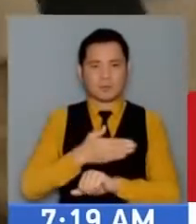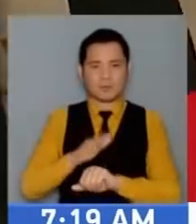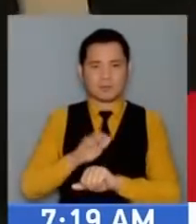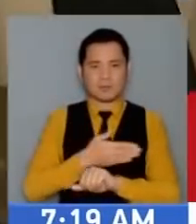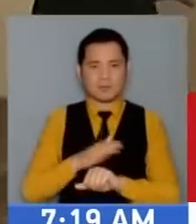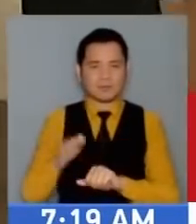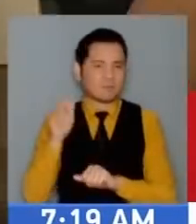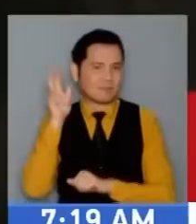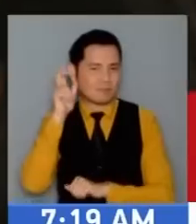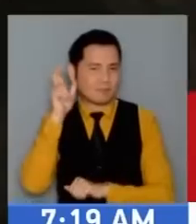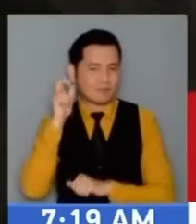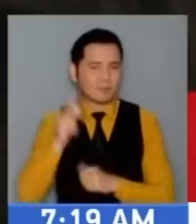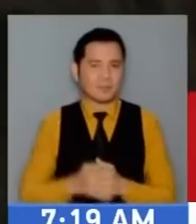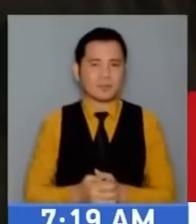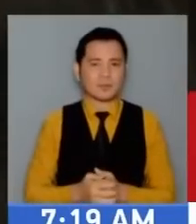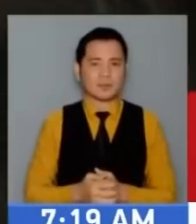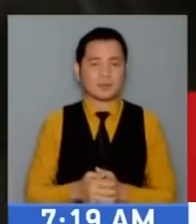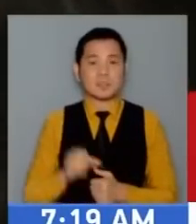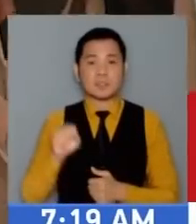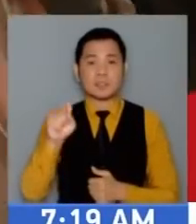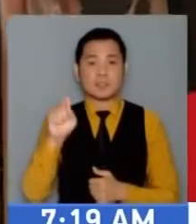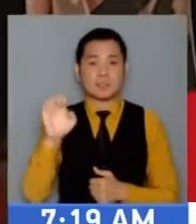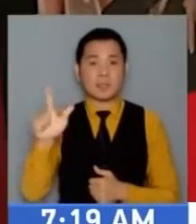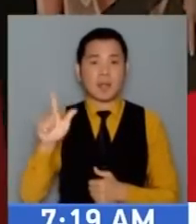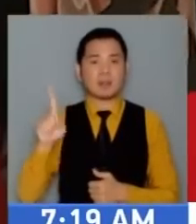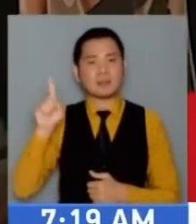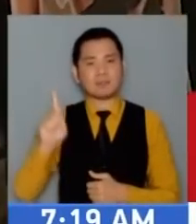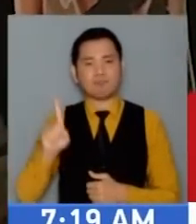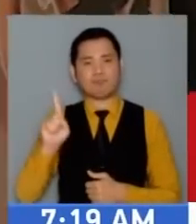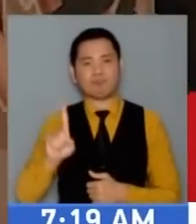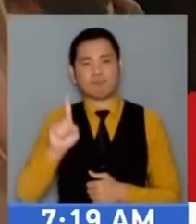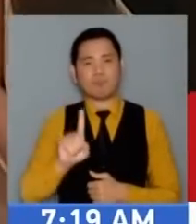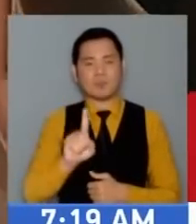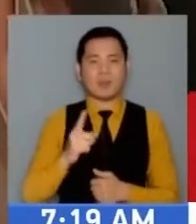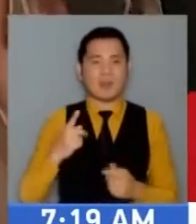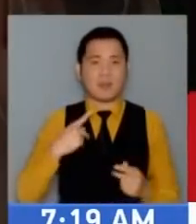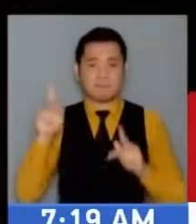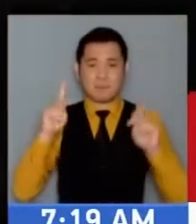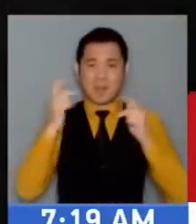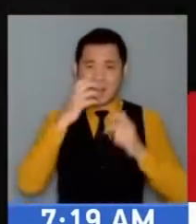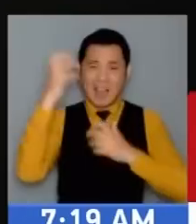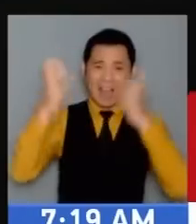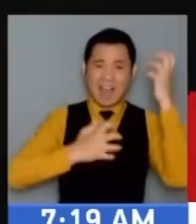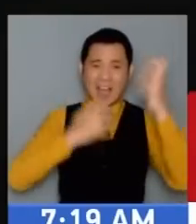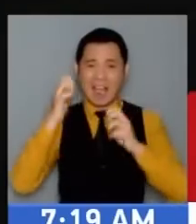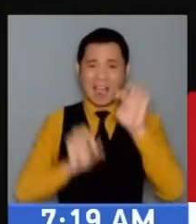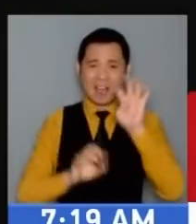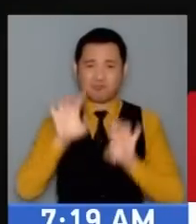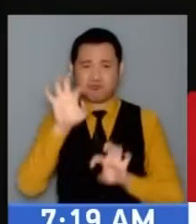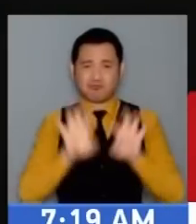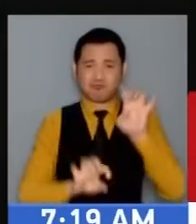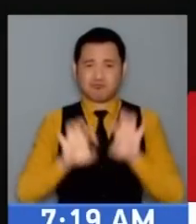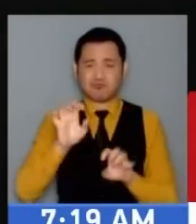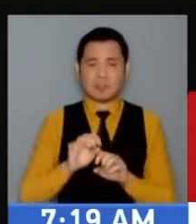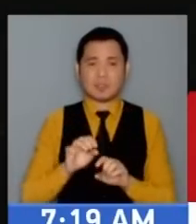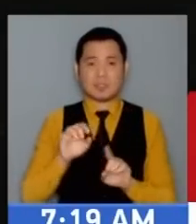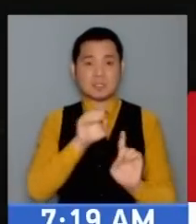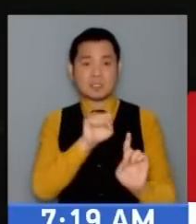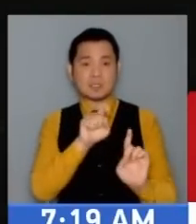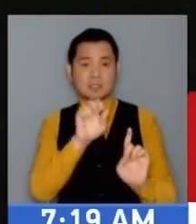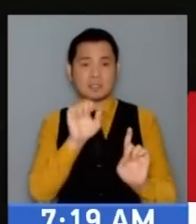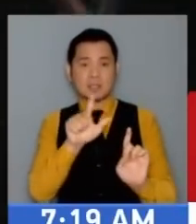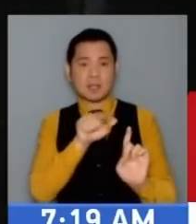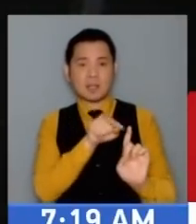Nang dumating si Stell, sinalubong siya ng malakas na hiyawan. Isa si Stell sa inaabangang coach ng